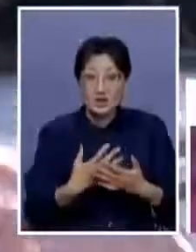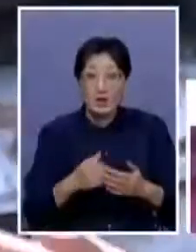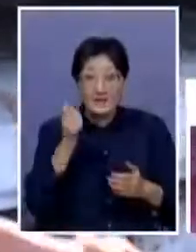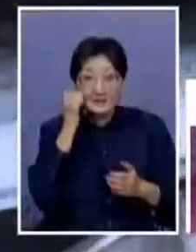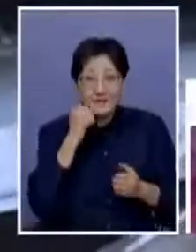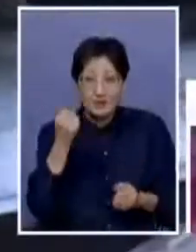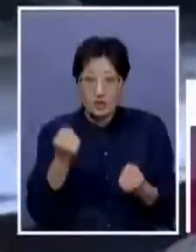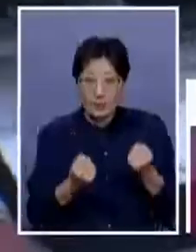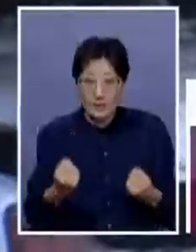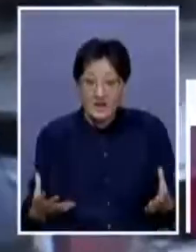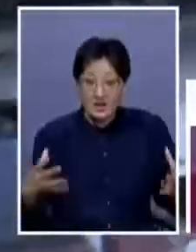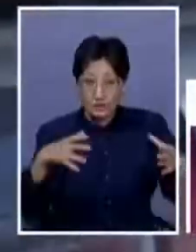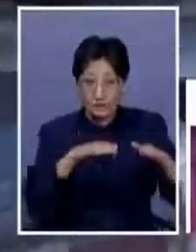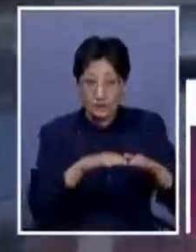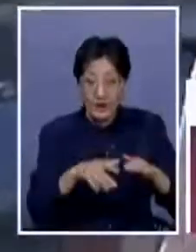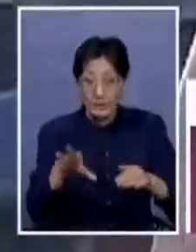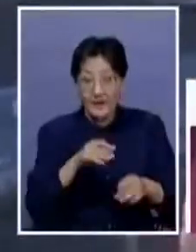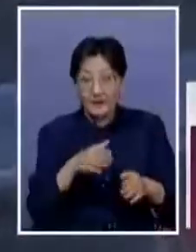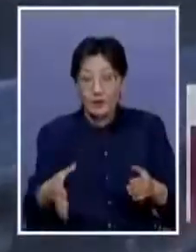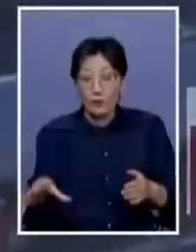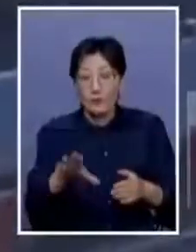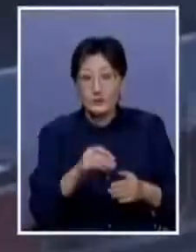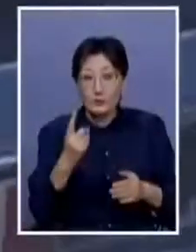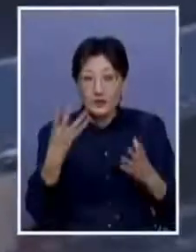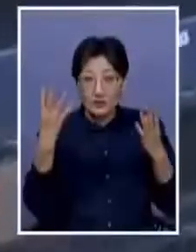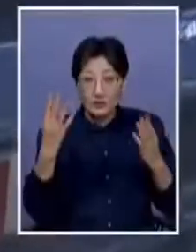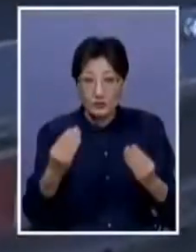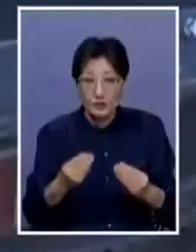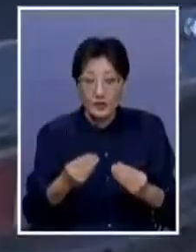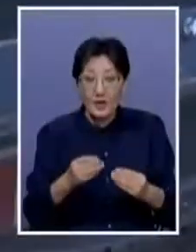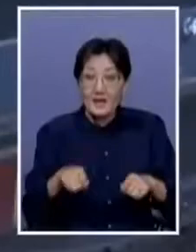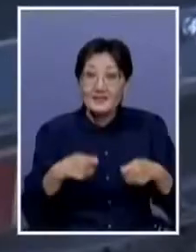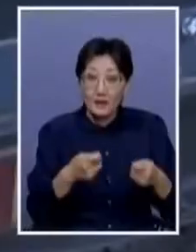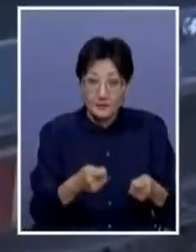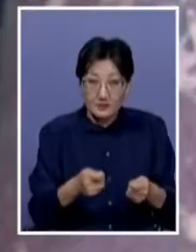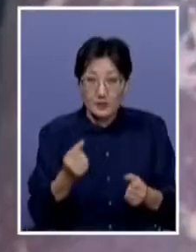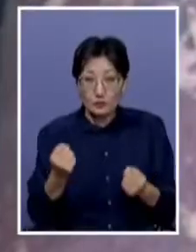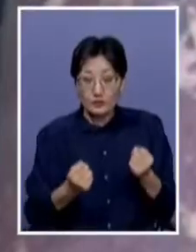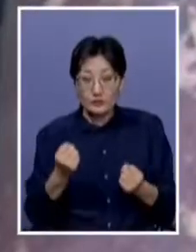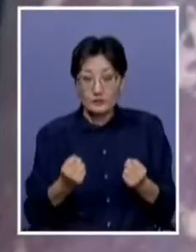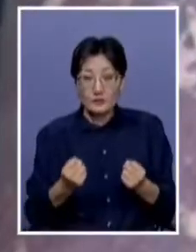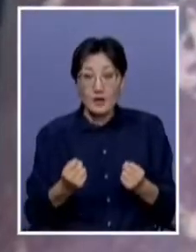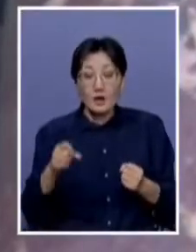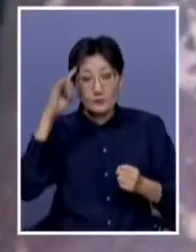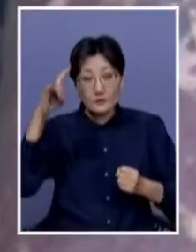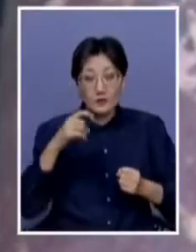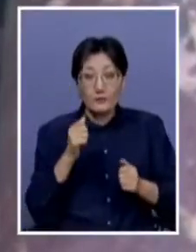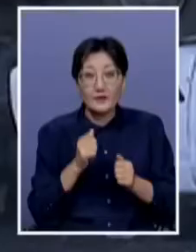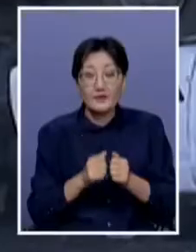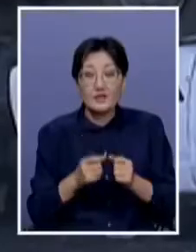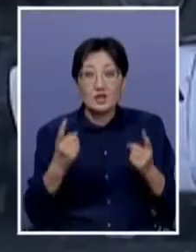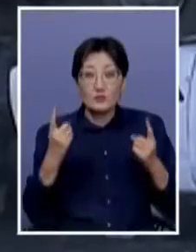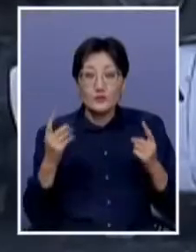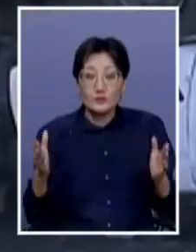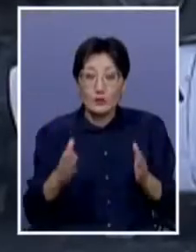жарамсыз көлік жиналған. Бұлардың барлығы да бір күннің ішінде тапсырылған көліктер. Бүгінде елімізде әрісі бар, ұсағы